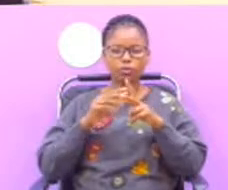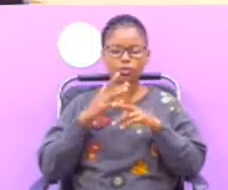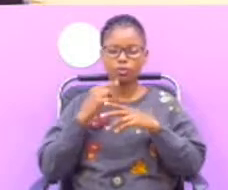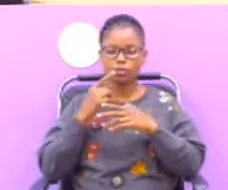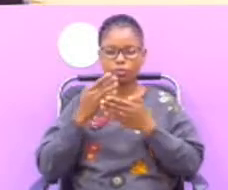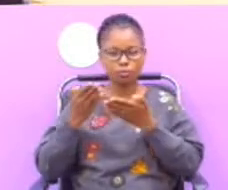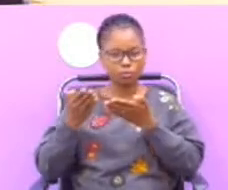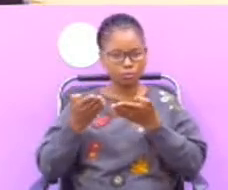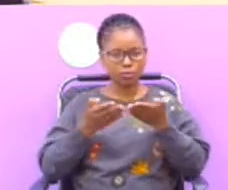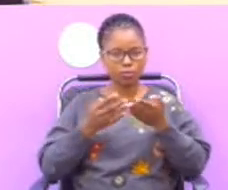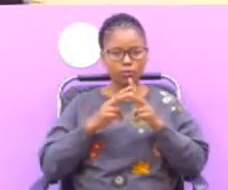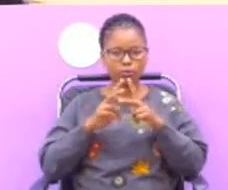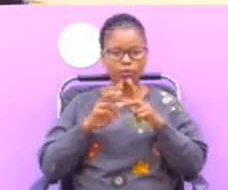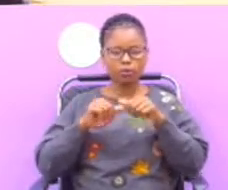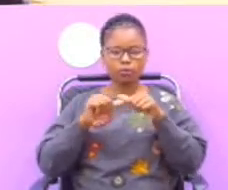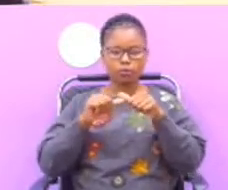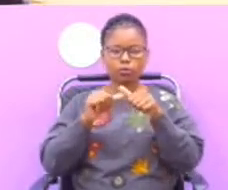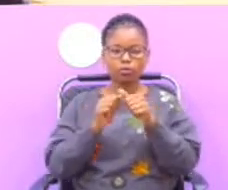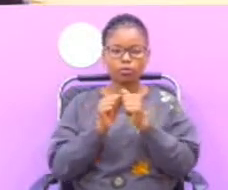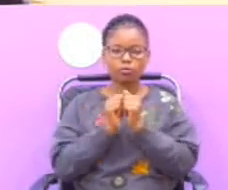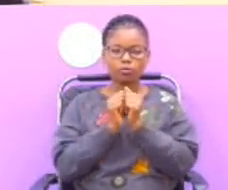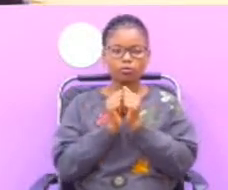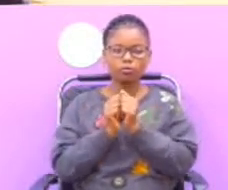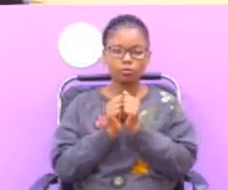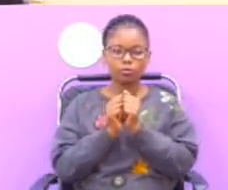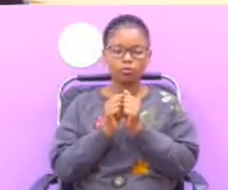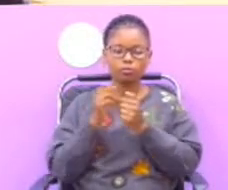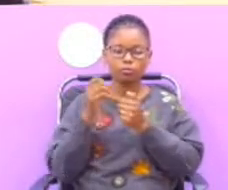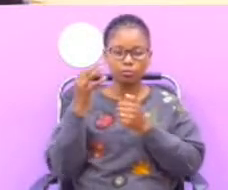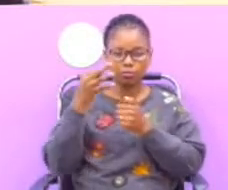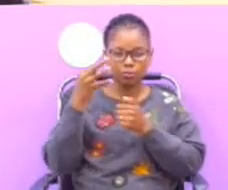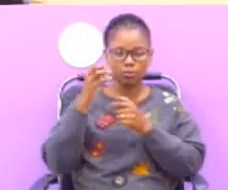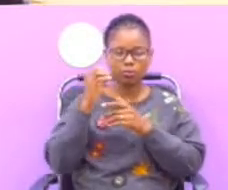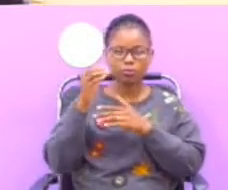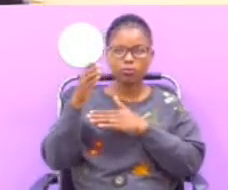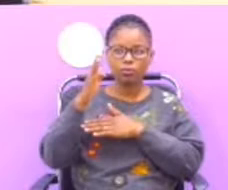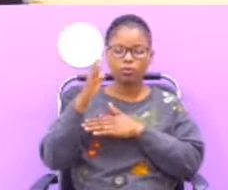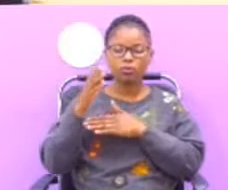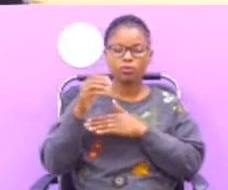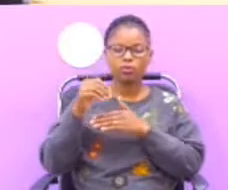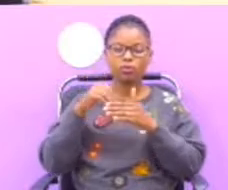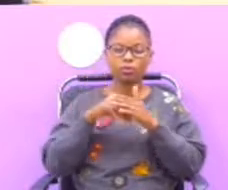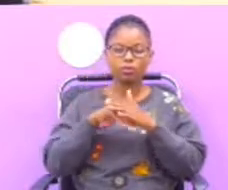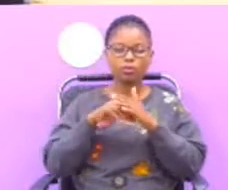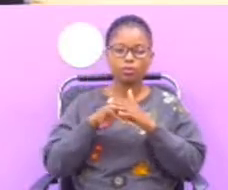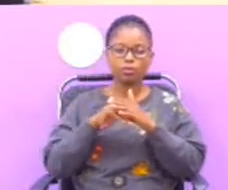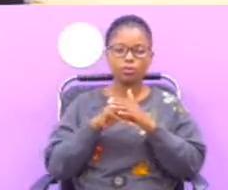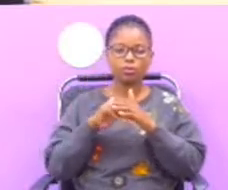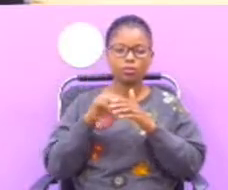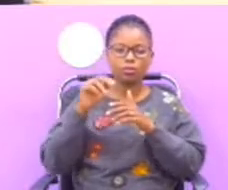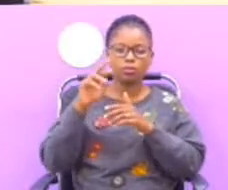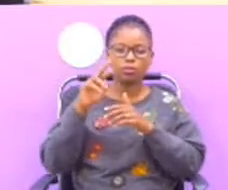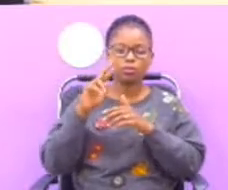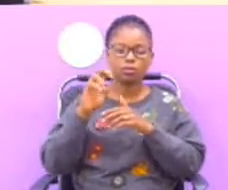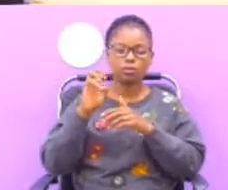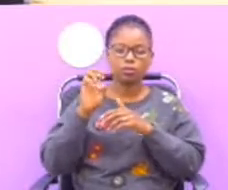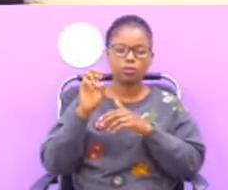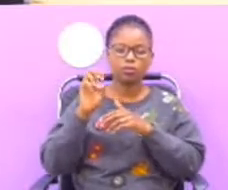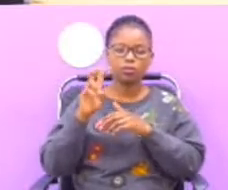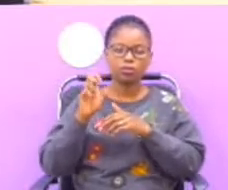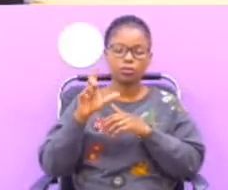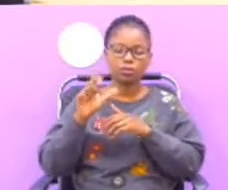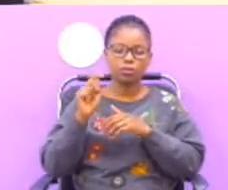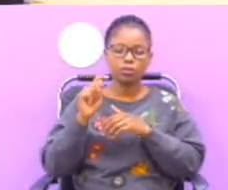sana nĩgetha tũthiĩ na mbere na ũrutani ũrĩa Ngai witũ atũhete thĩinĩ wa ibuku rĩa kũgurĩrio inyanya na